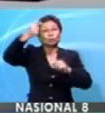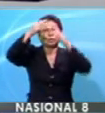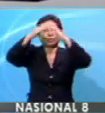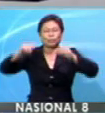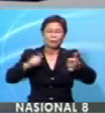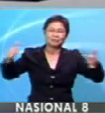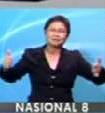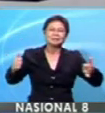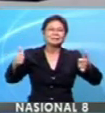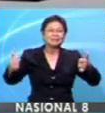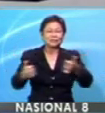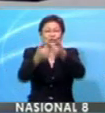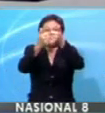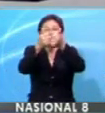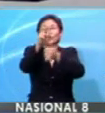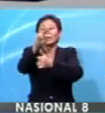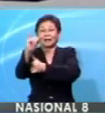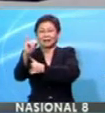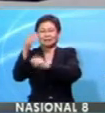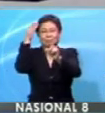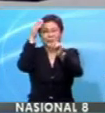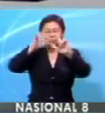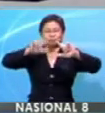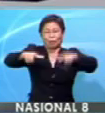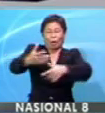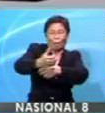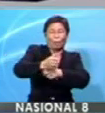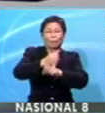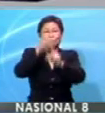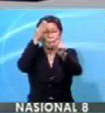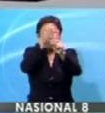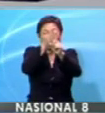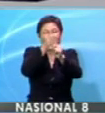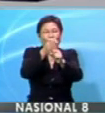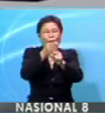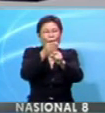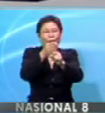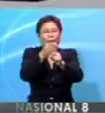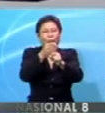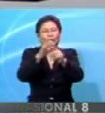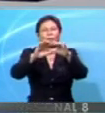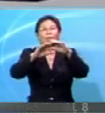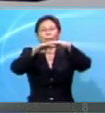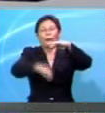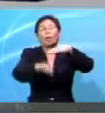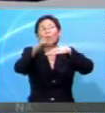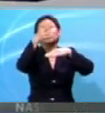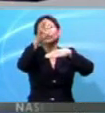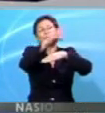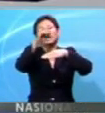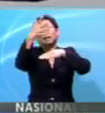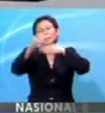kejohanan Victoria institution meletakkan sasaran untuk merangkul piala perisai bagi kategori bawah 17 dan 15